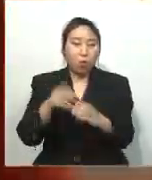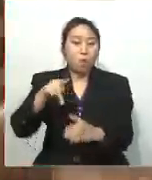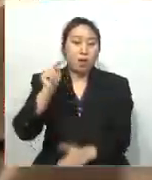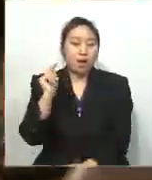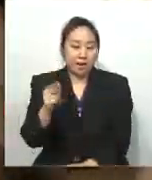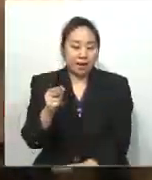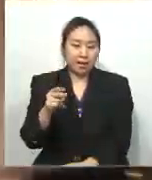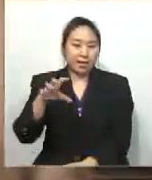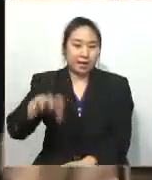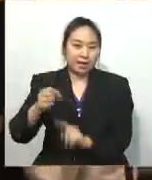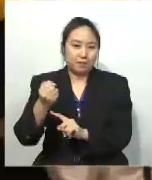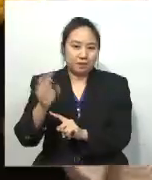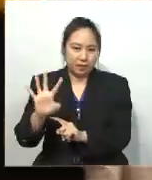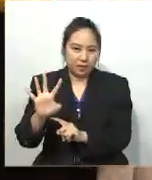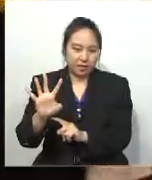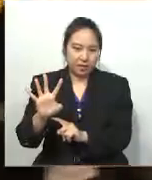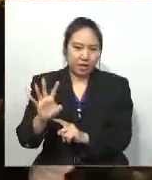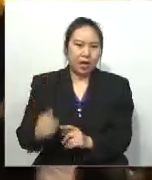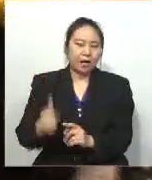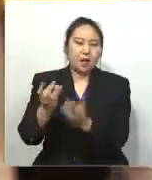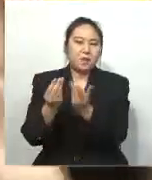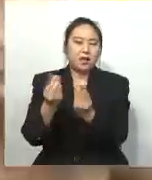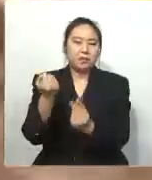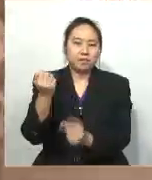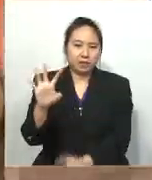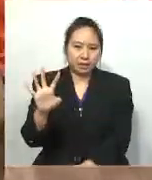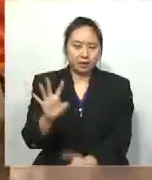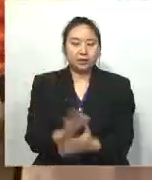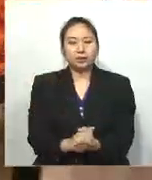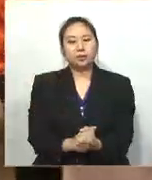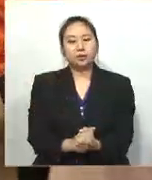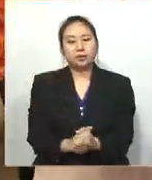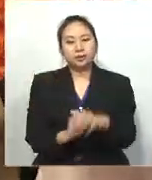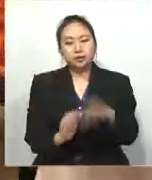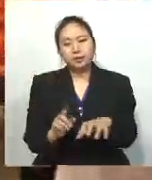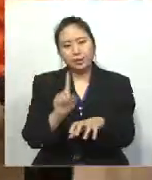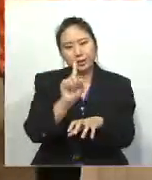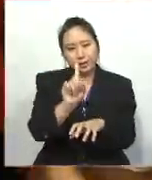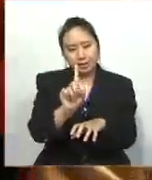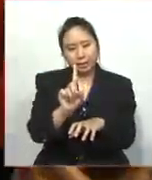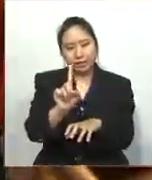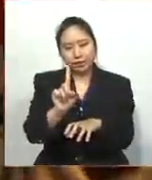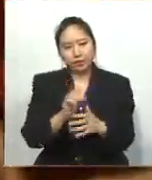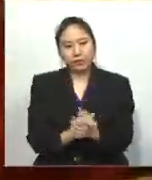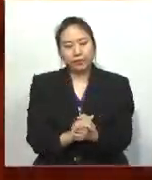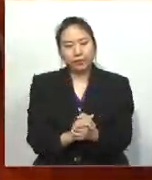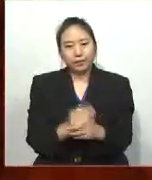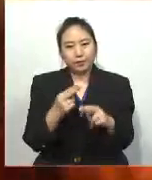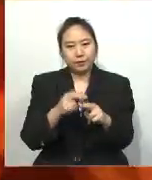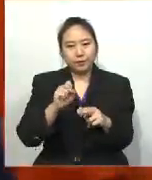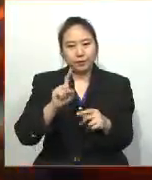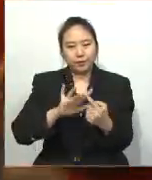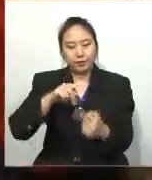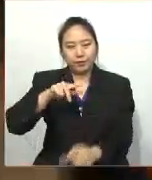14นายสุชาติพินโยได้เบอร์14เขต1นะคะร้อยตำรวจเอกสุประชัยอินรักษ